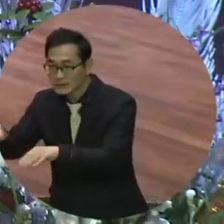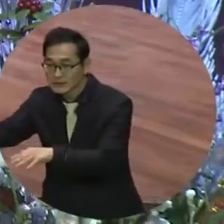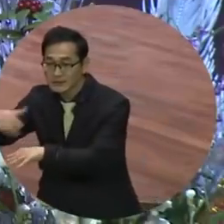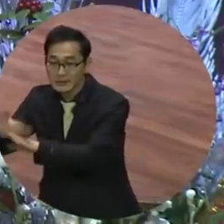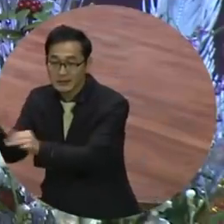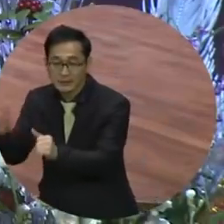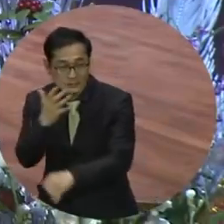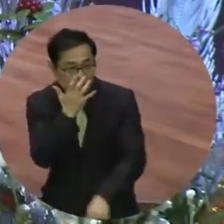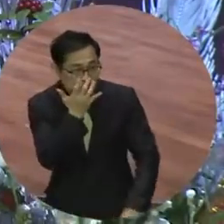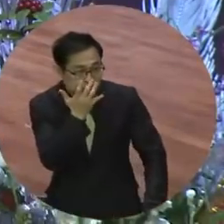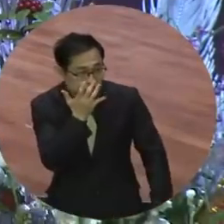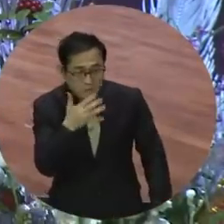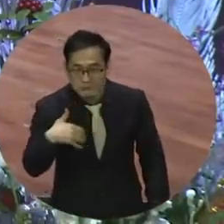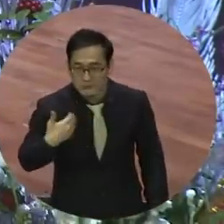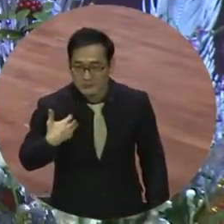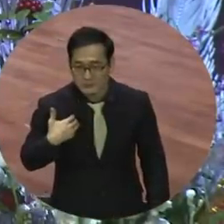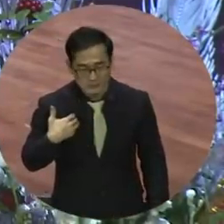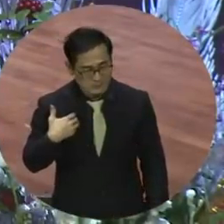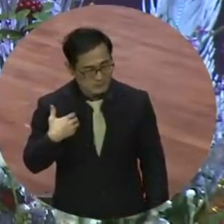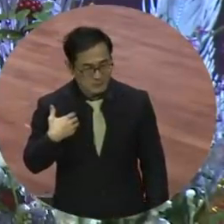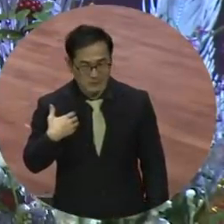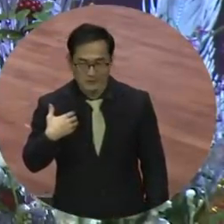이 문화적인 충격.